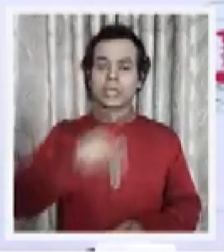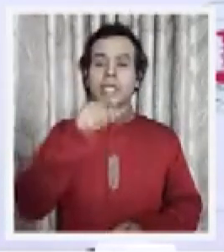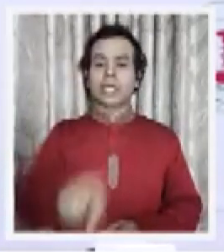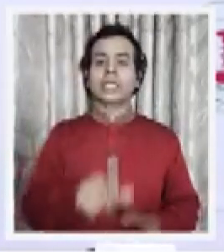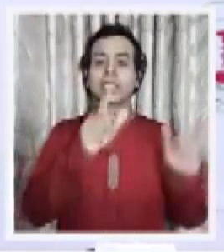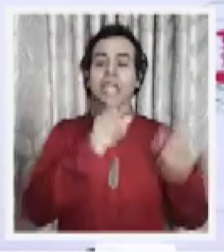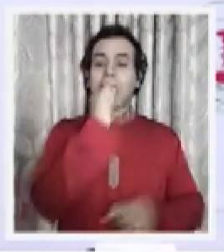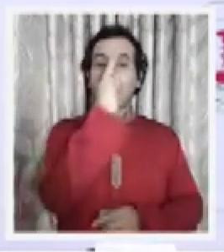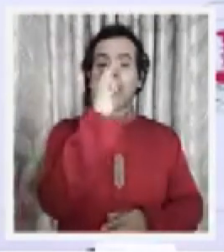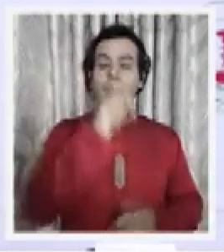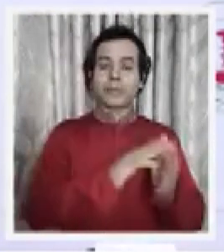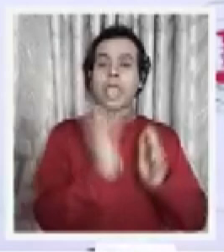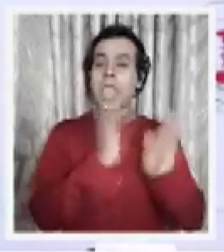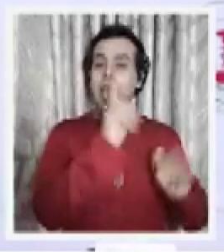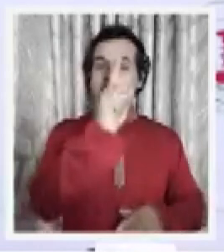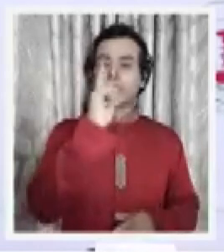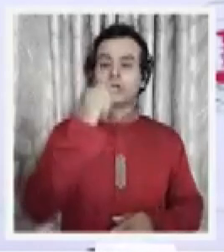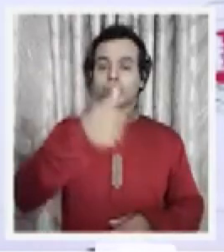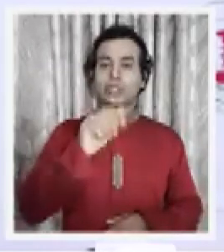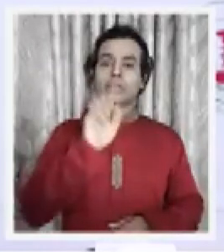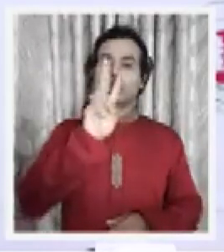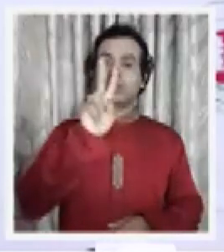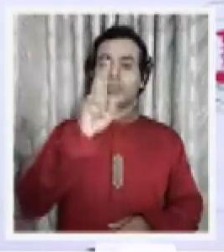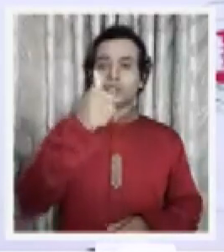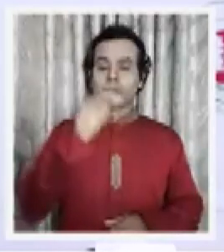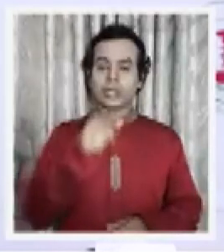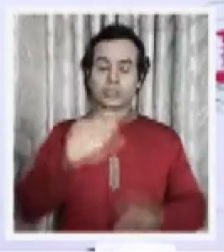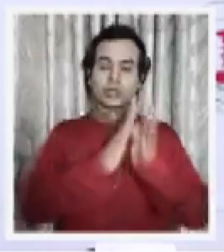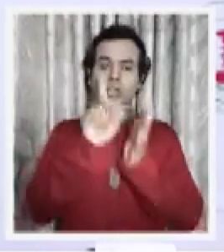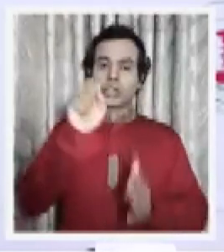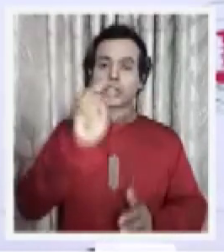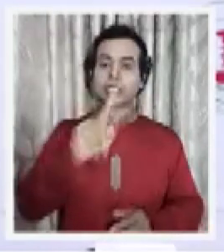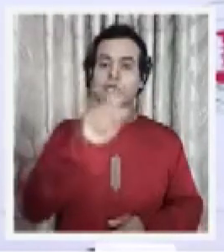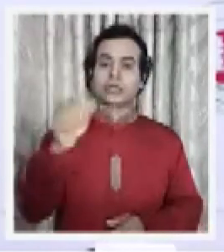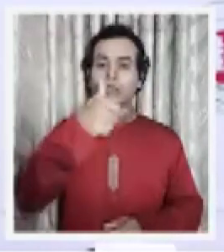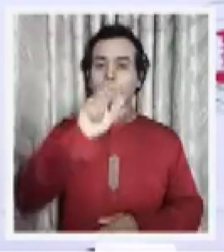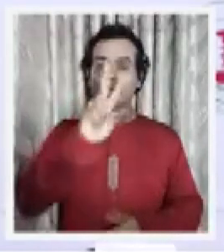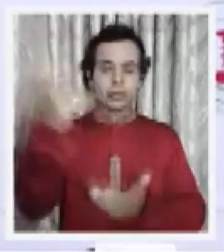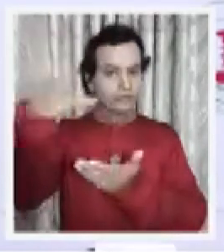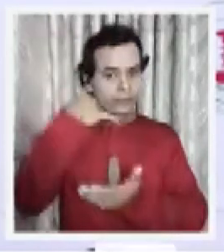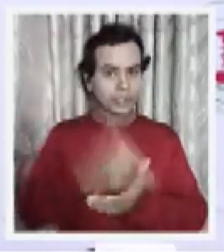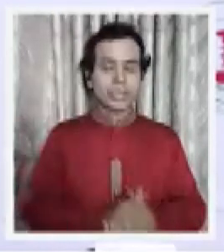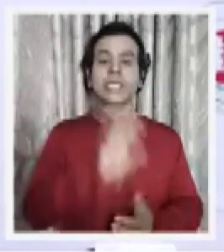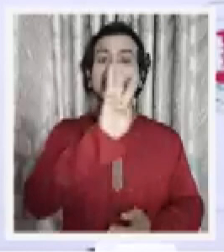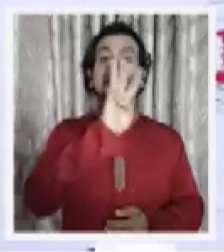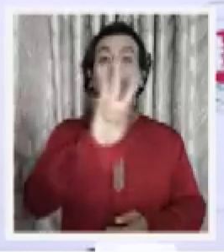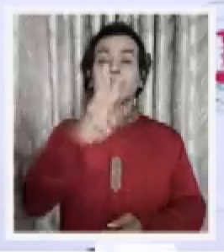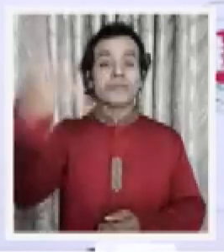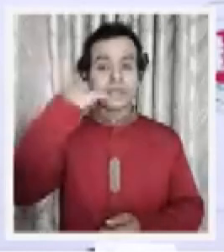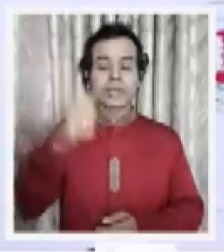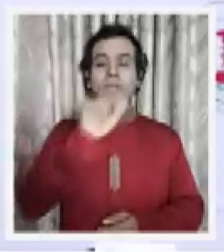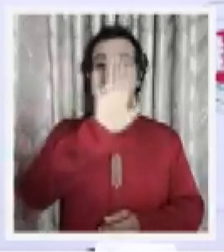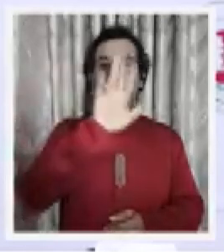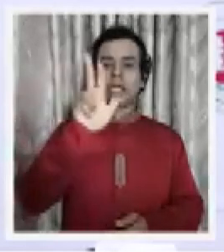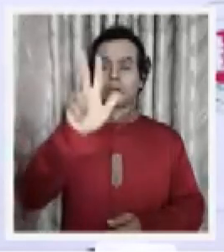68,739টি। এর মধ্যে স্বাস্থ্য বাতায়ন 16263, এই হটলাইনে 10,162টি, 333 এই